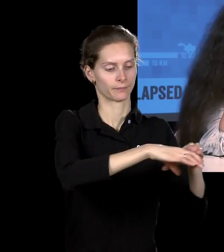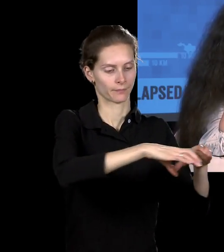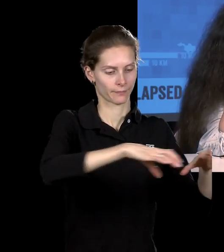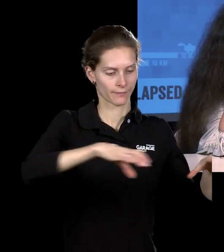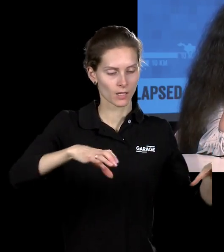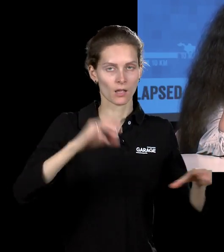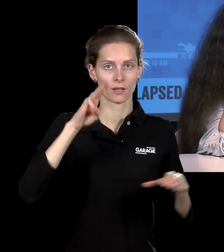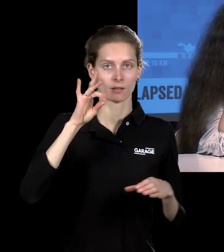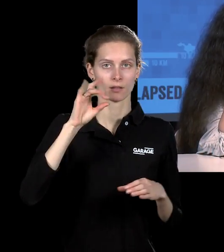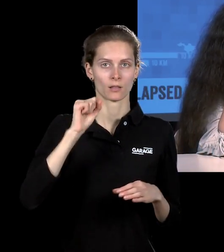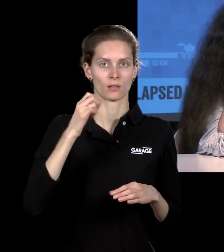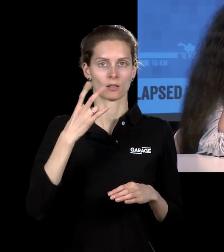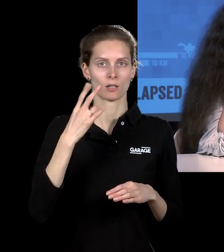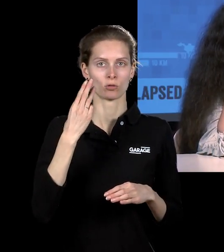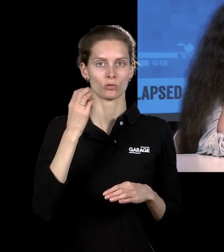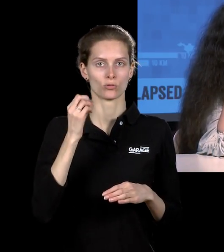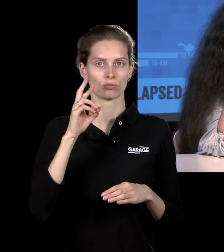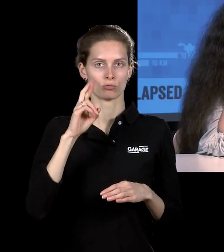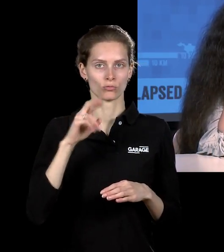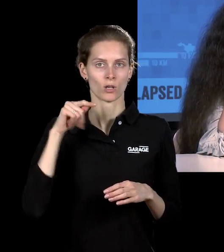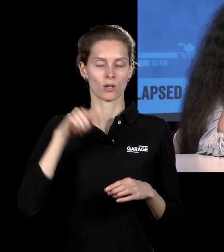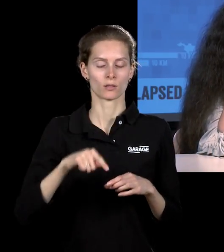Индии, и квадрат,